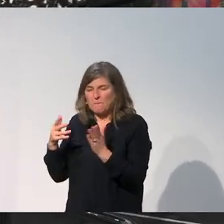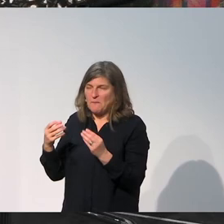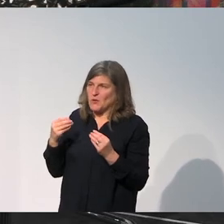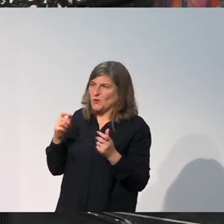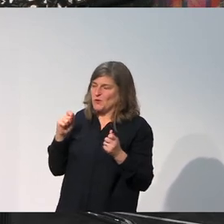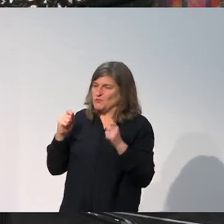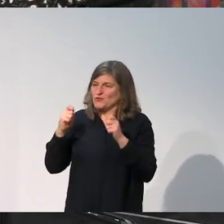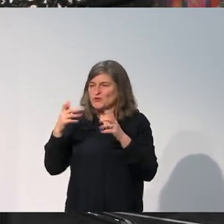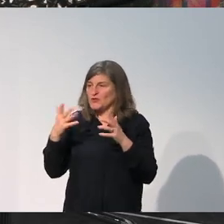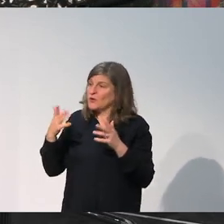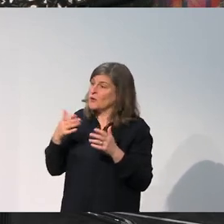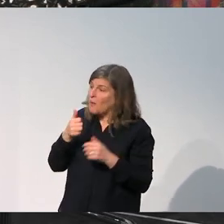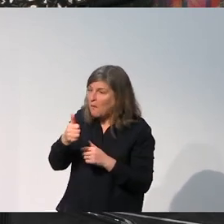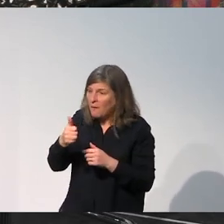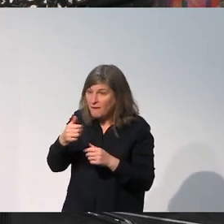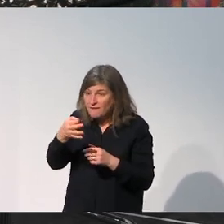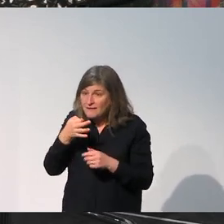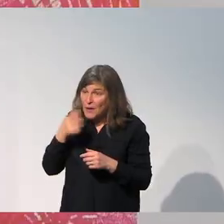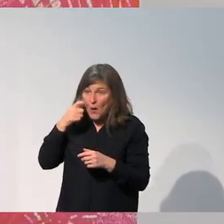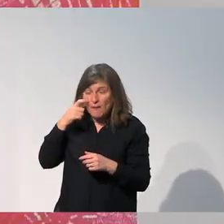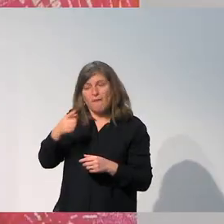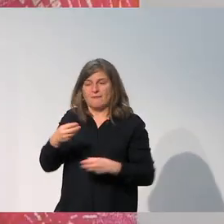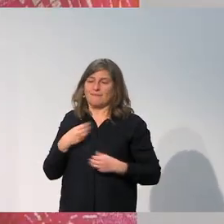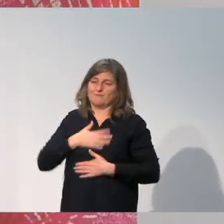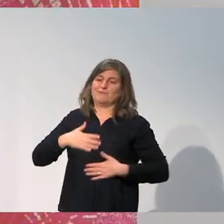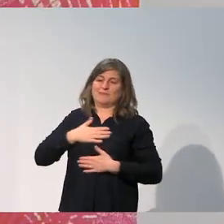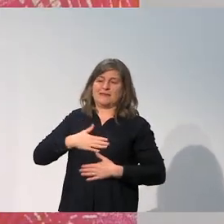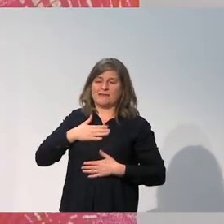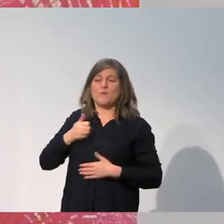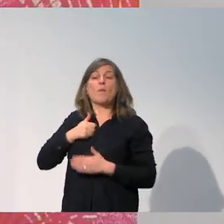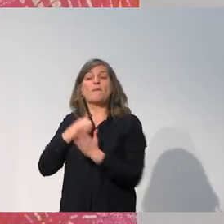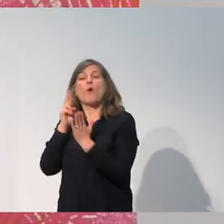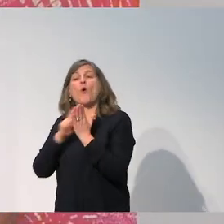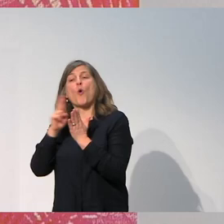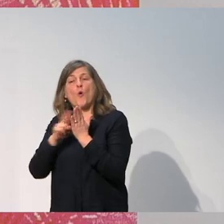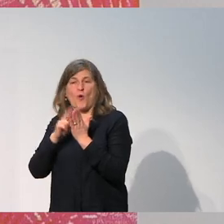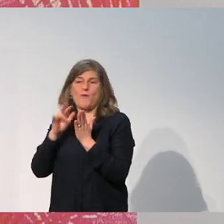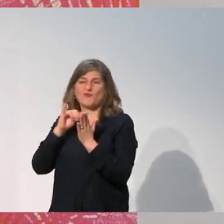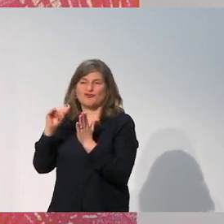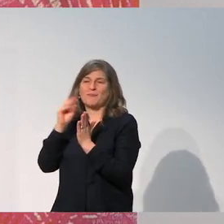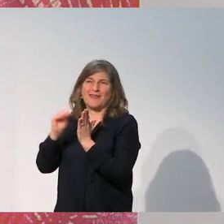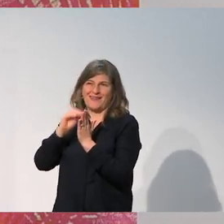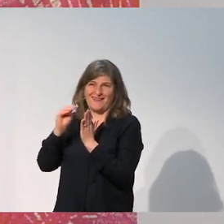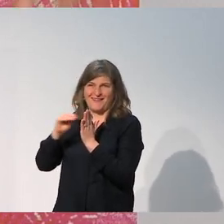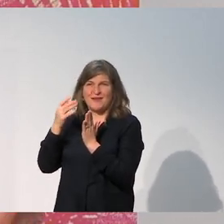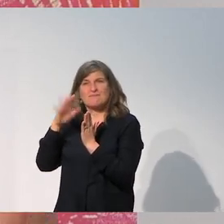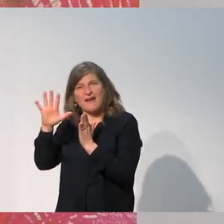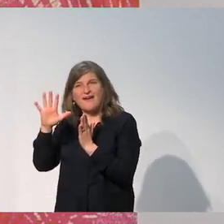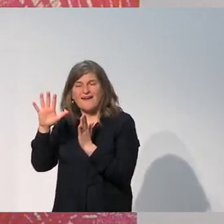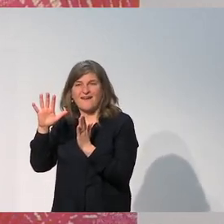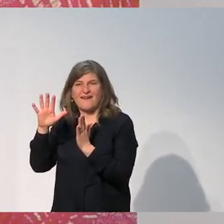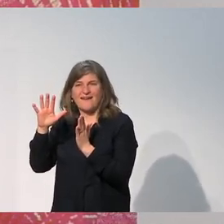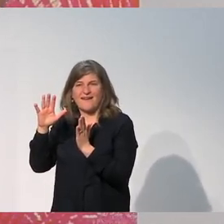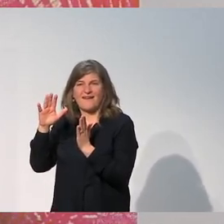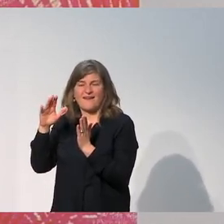que tu sois attentif à ça. Et effectivement, j'ai jamais écrit de roman, mais pour moi c'est quelque chose encore plus. C'est le